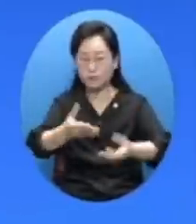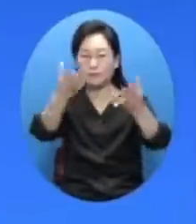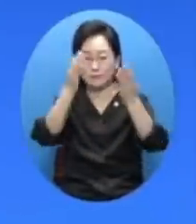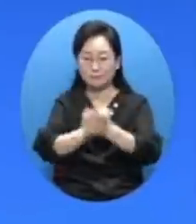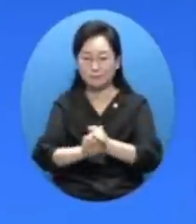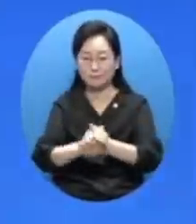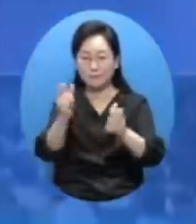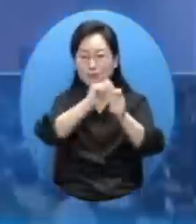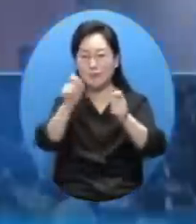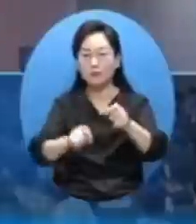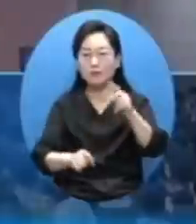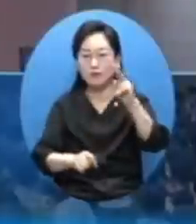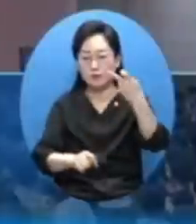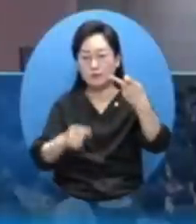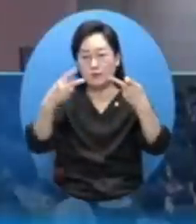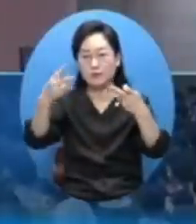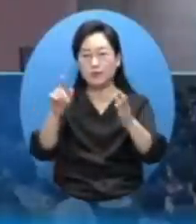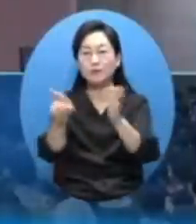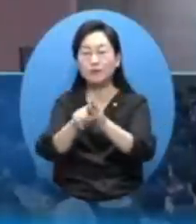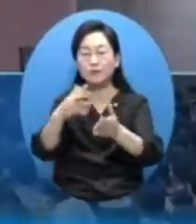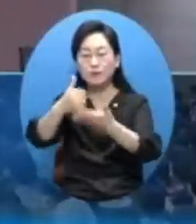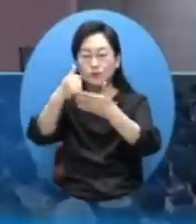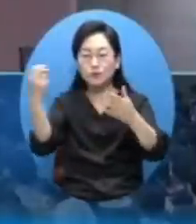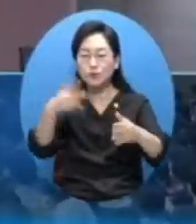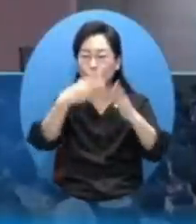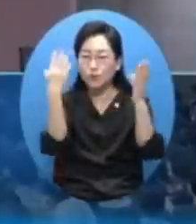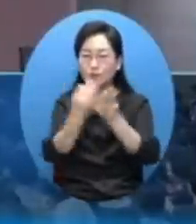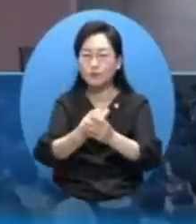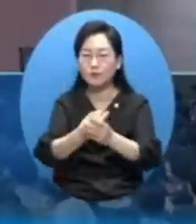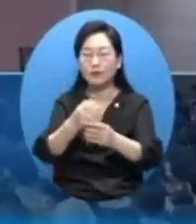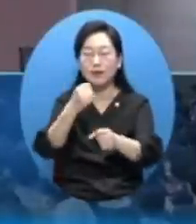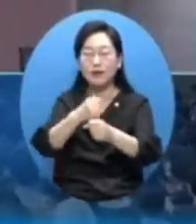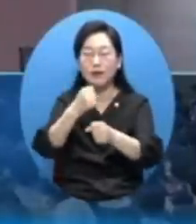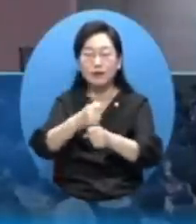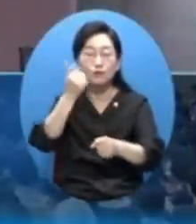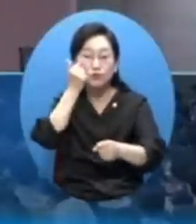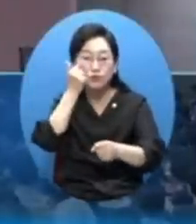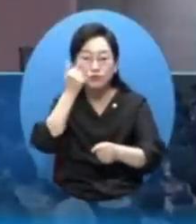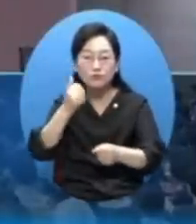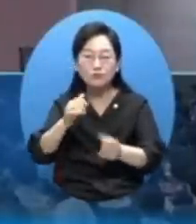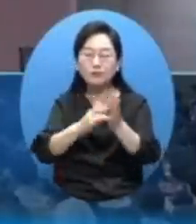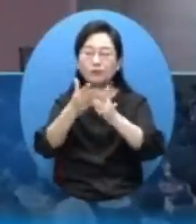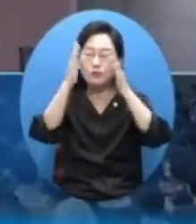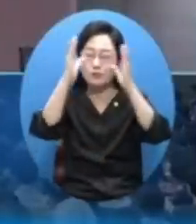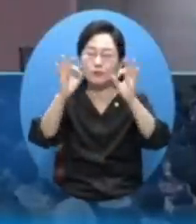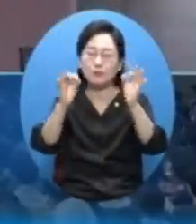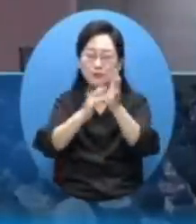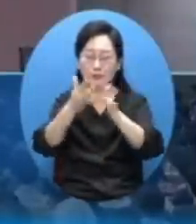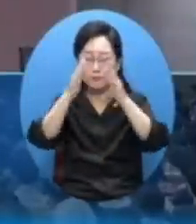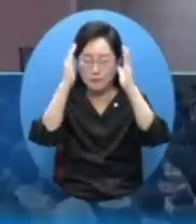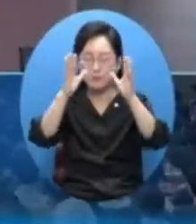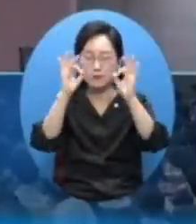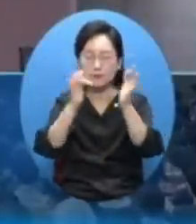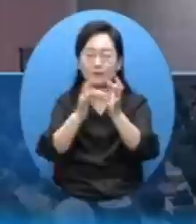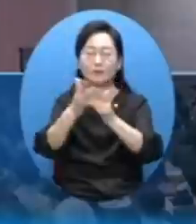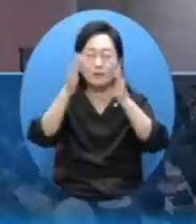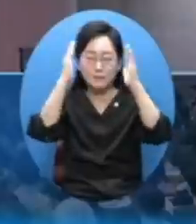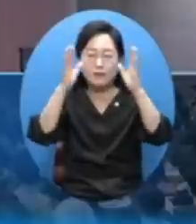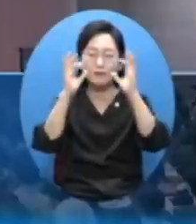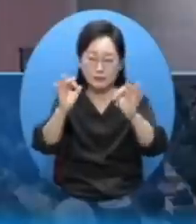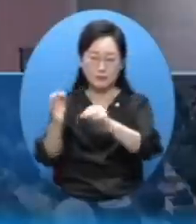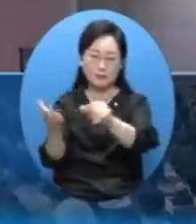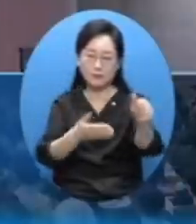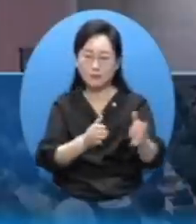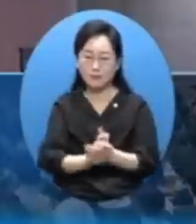12장 2절 말씀합니다 믿음의 주여 또 온전하게 하시는 예수를 바라보자 예수를 바라보자 예수를 바라보자